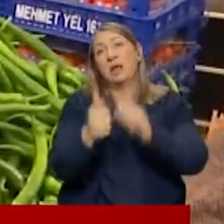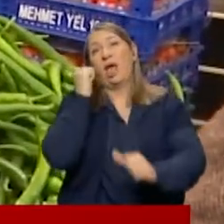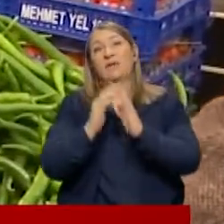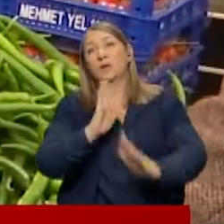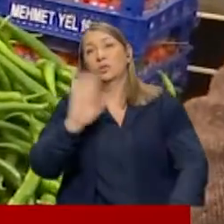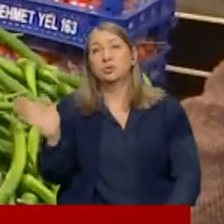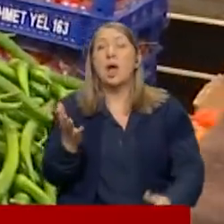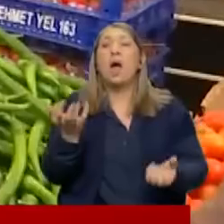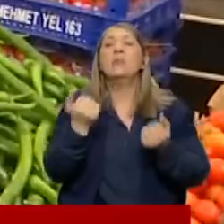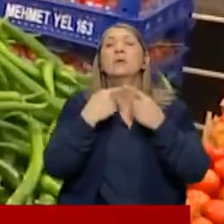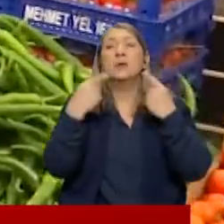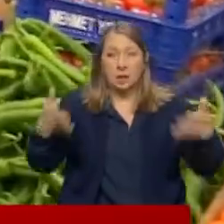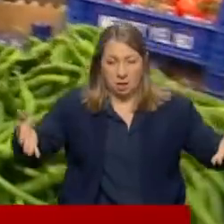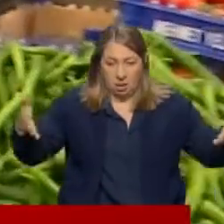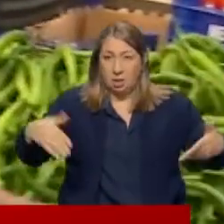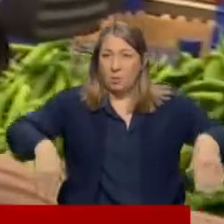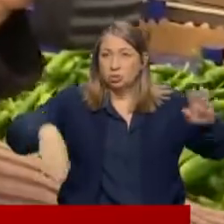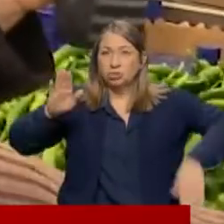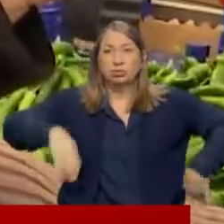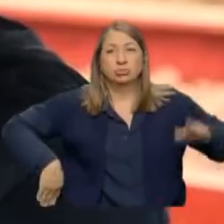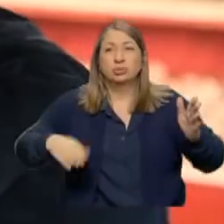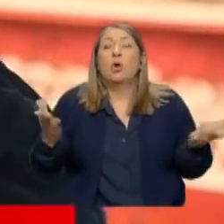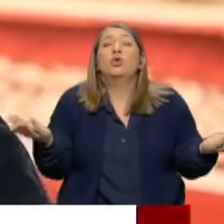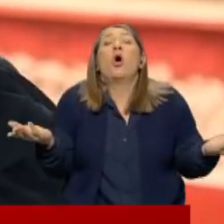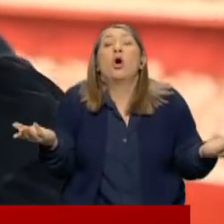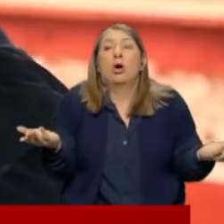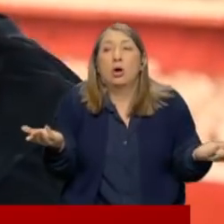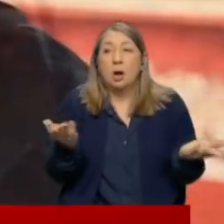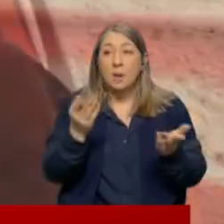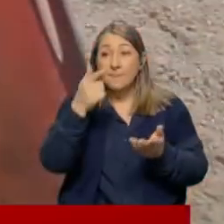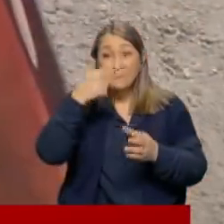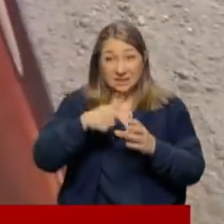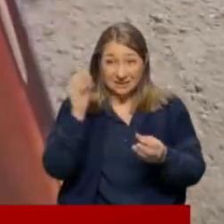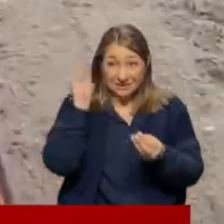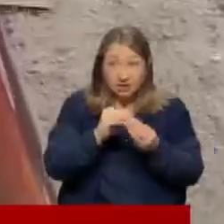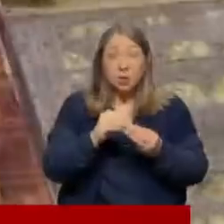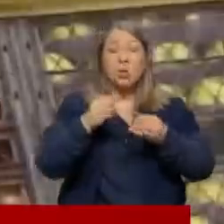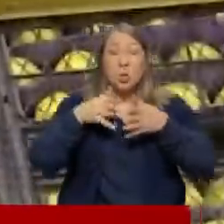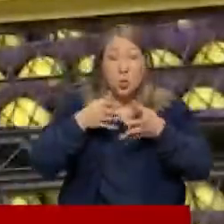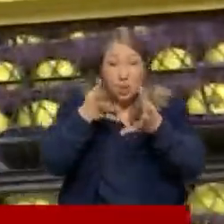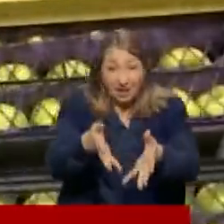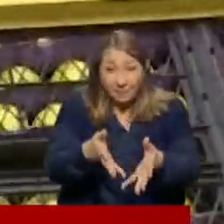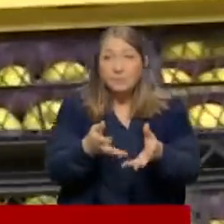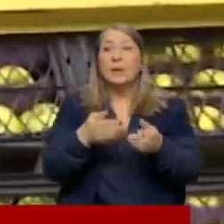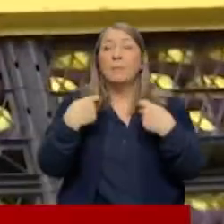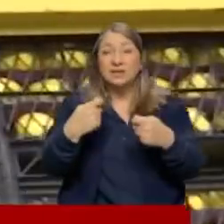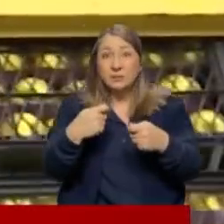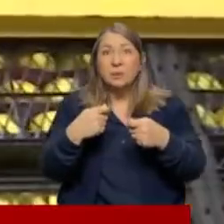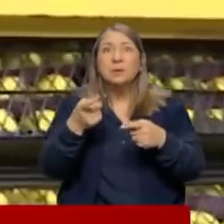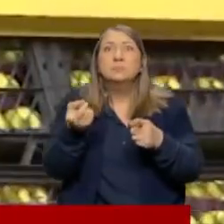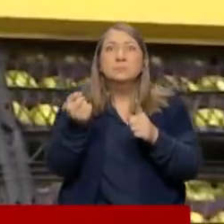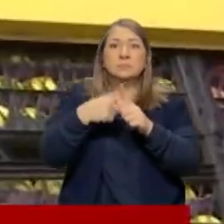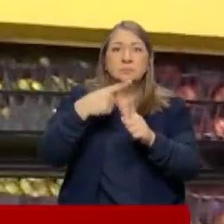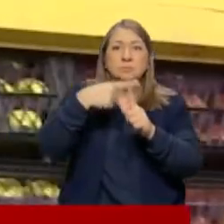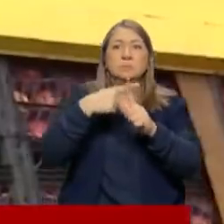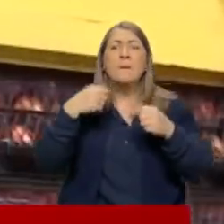gidiyoruz. Alma malma yok. Ah bak böyle boş. Yok. Mazotun artışı üretimden nakliyesine maliyet artışı demek. Yani çarşı